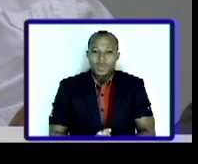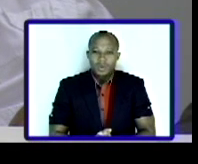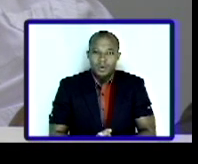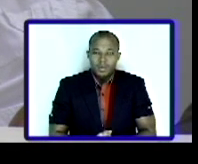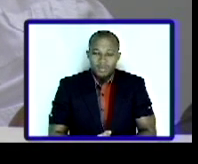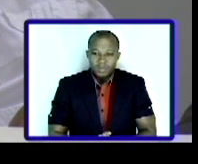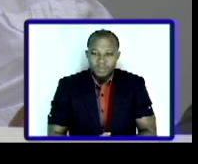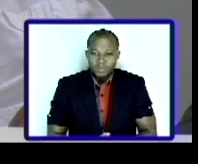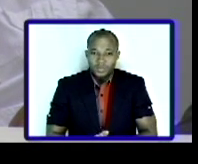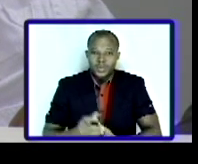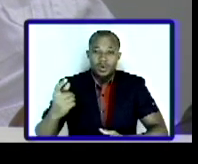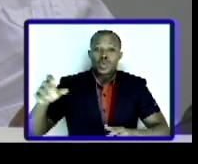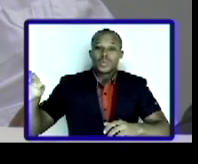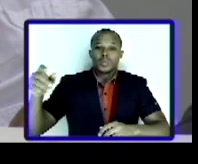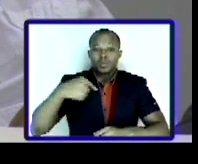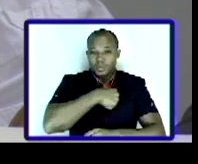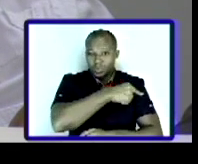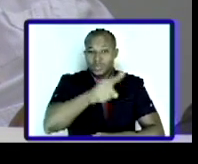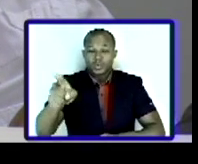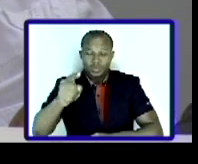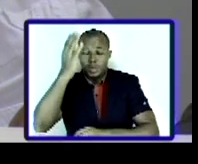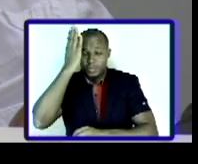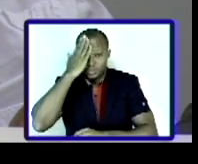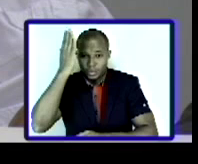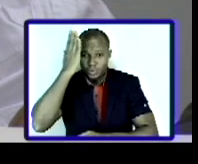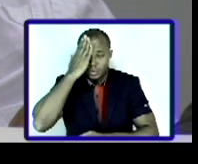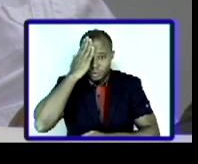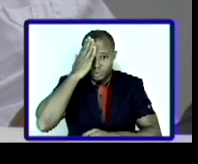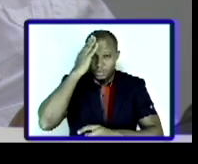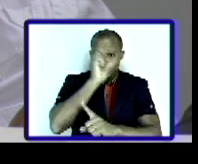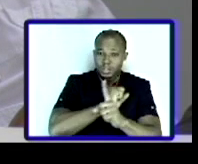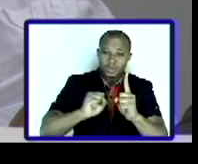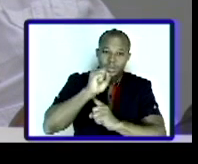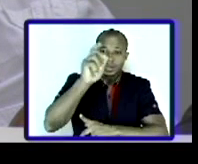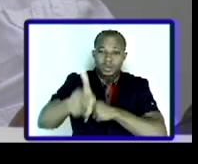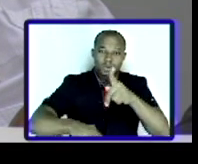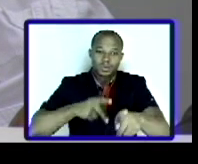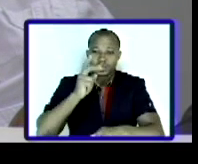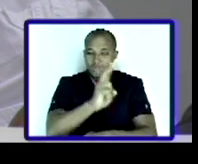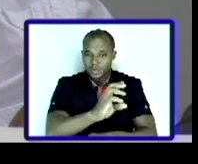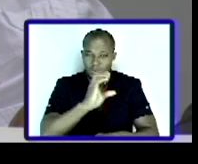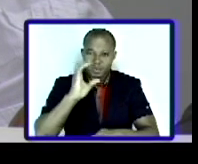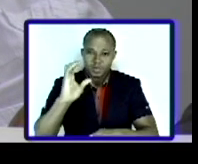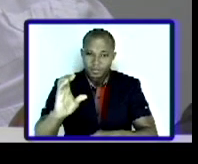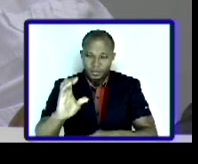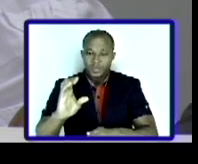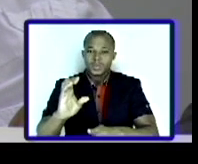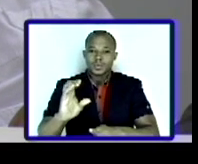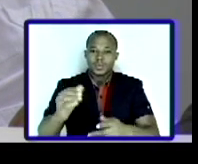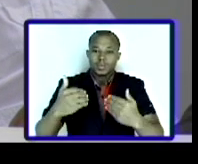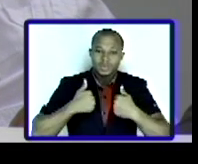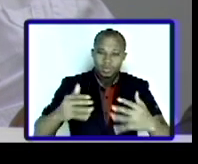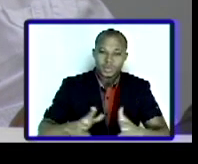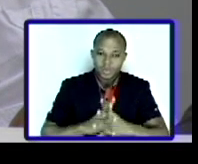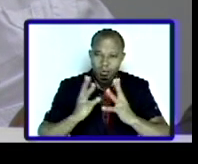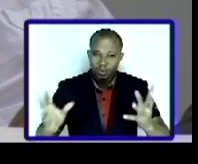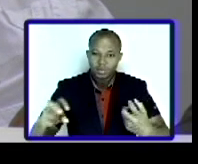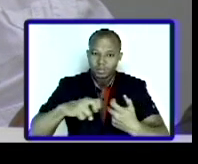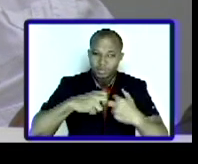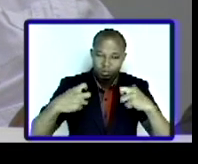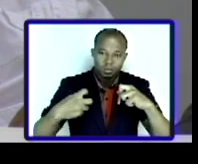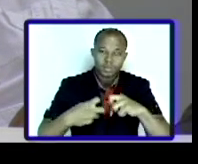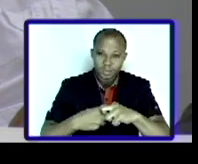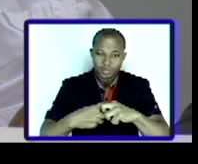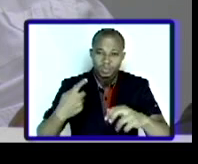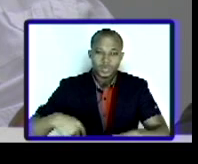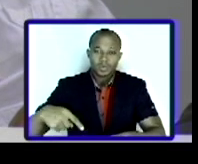situation particulière des personnes handicapées, caractérisées par des besoins spéciaux, elles font figure